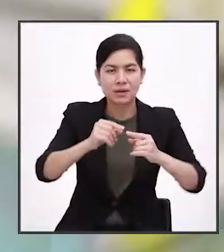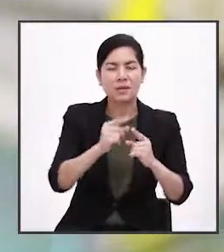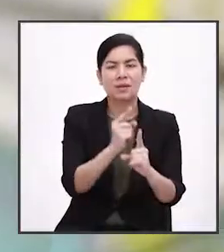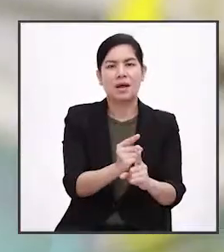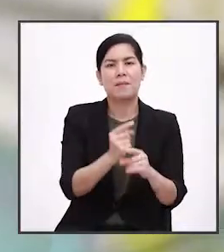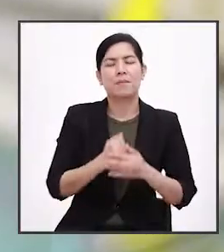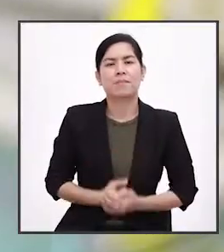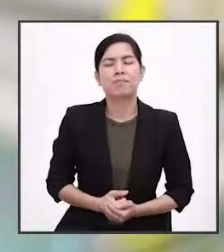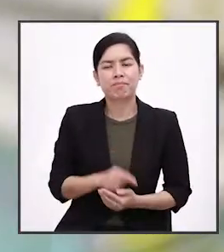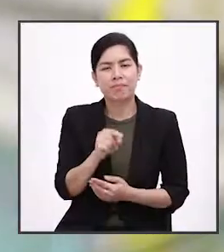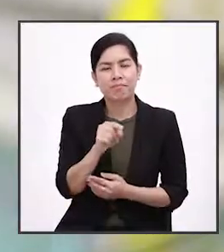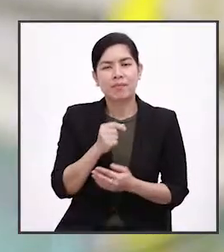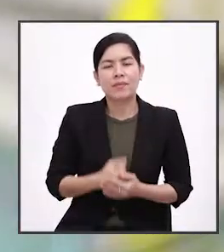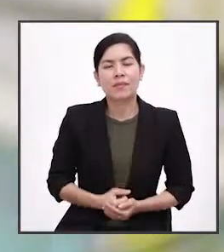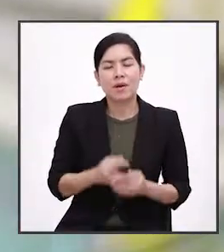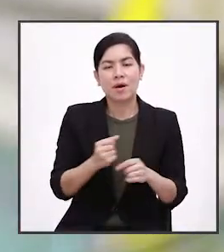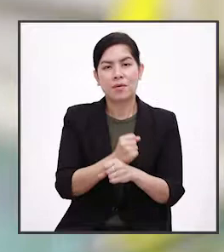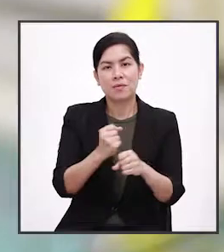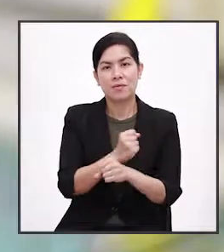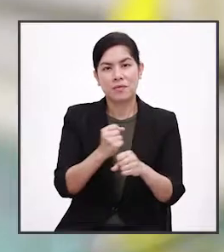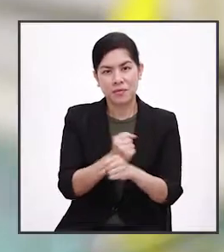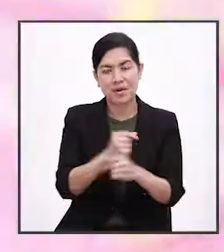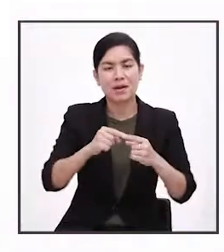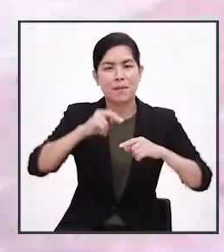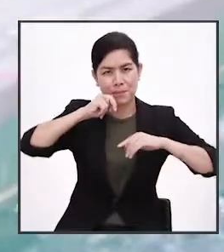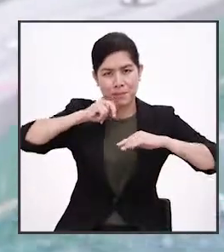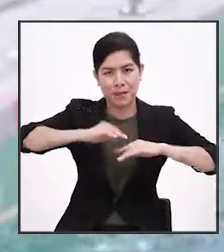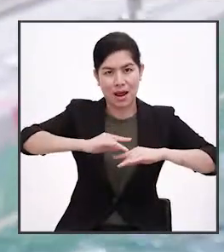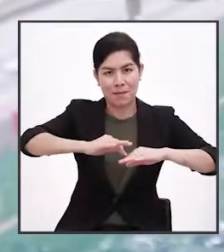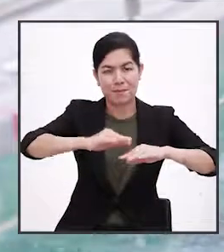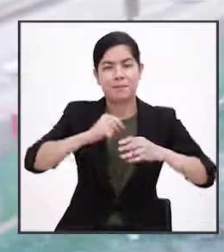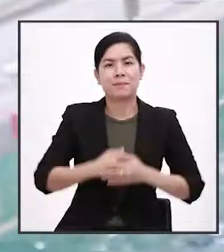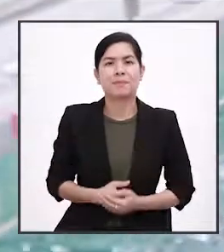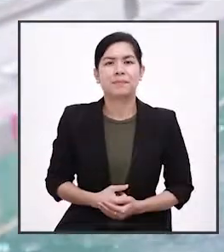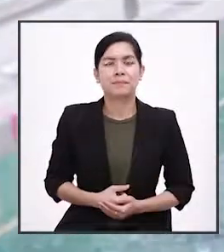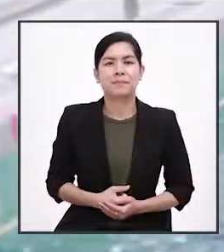คือเป็นเรื่องของโดยภาพรวมของการฝึกโดยการใช้ทาราบำบัด